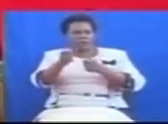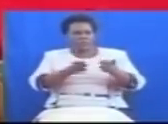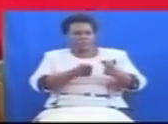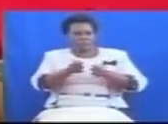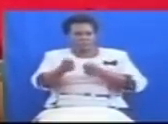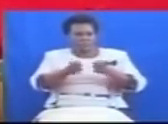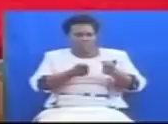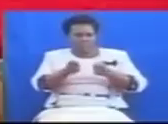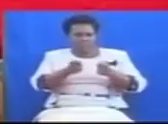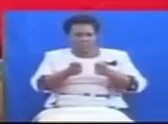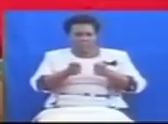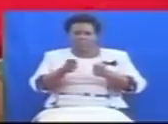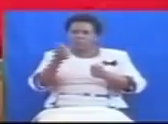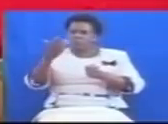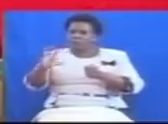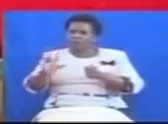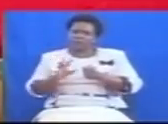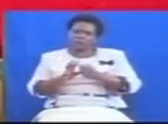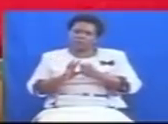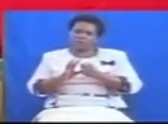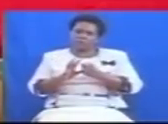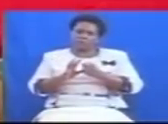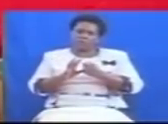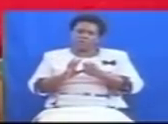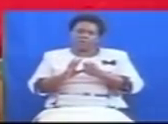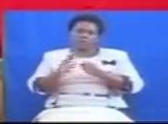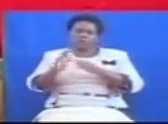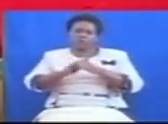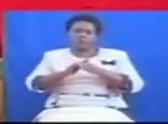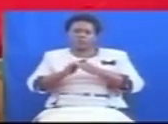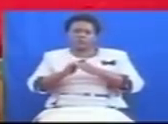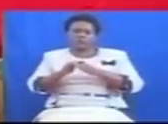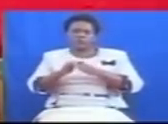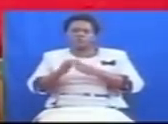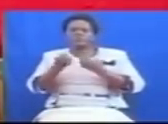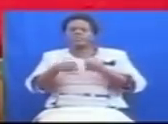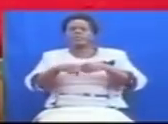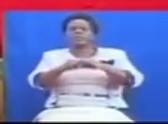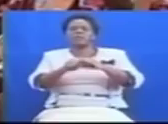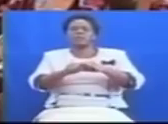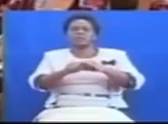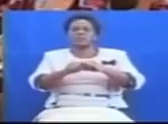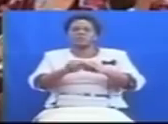mwaka ulioishia tarehe 30 Juni 2018. Mheshimiwa Naibu Spika, naomba kuwasilisha.